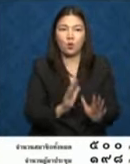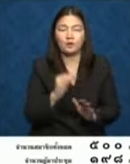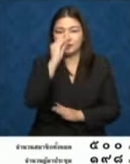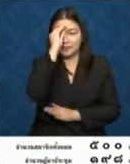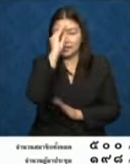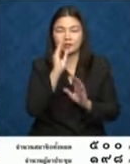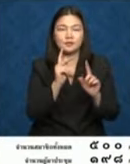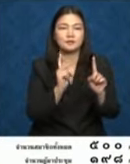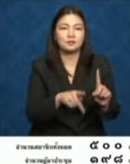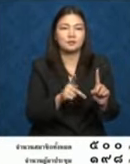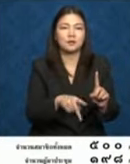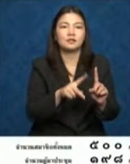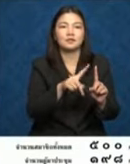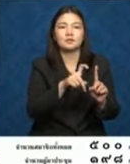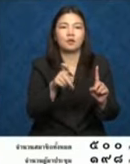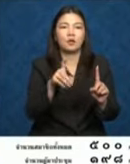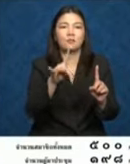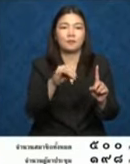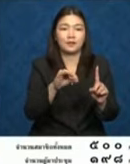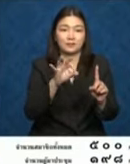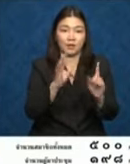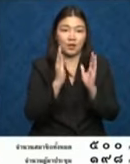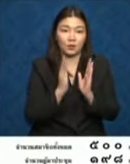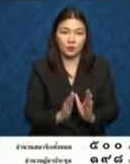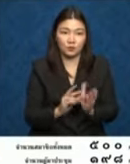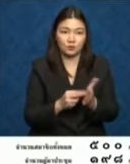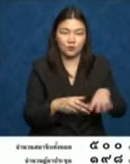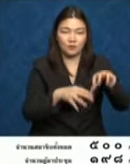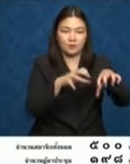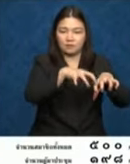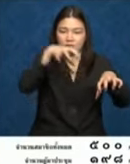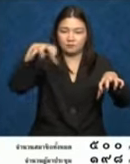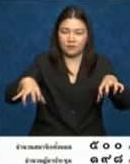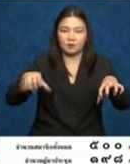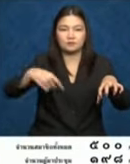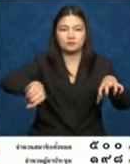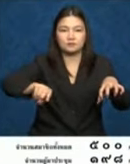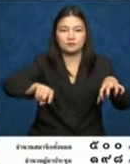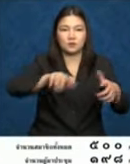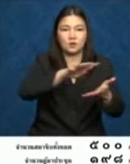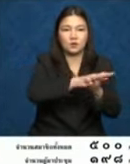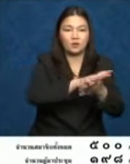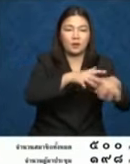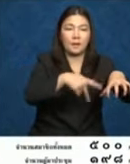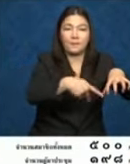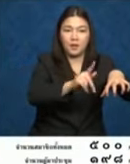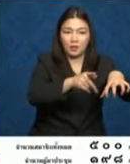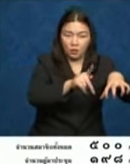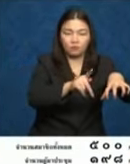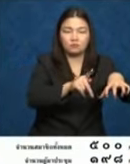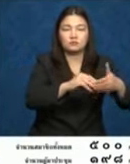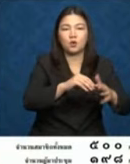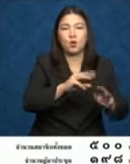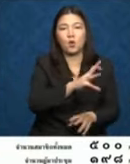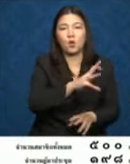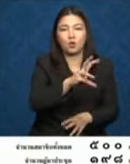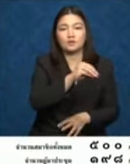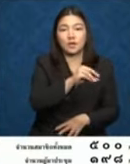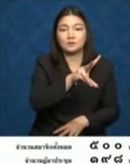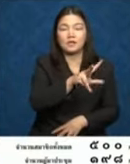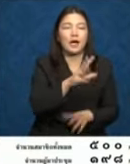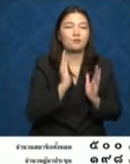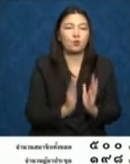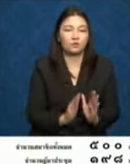ด 1,189 คนแบ่งเป็น2ฝั่งอยู่คนละฝั่งถนนฝั่งหนึ่งเป็นฝั่งประถมมีนักเรียน633